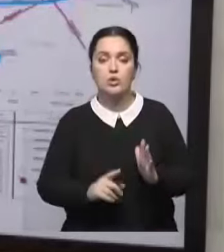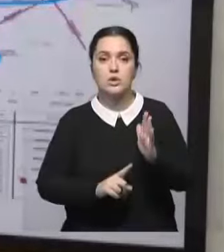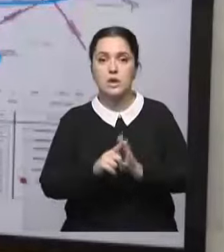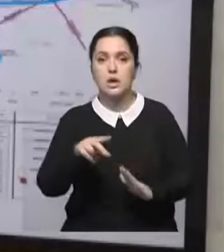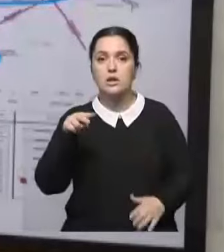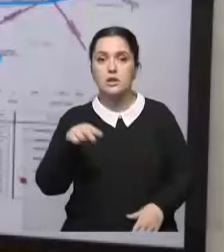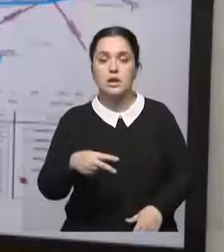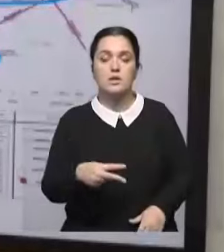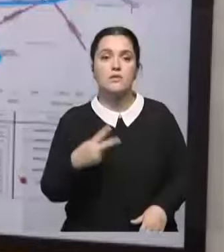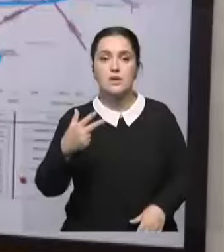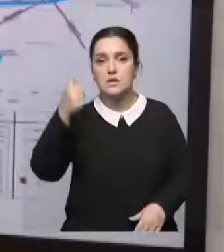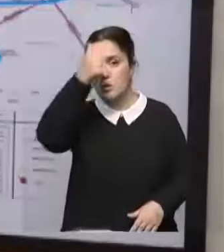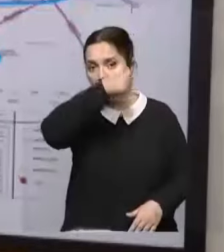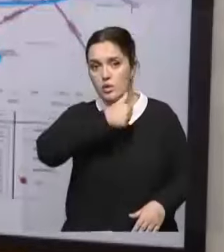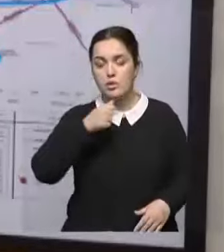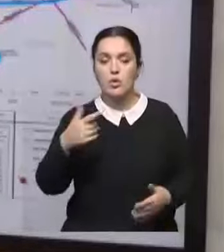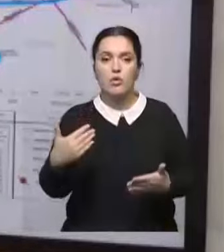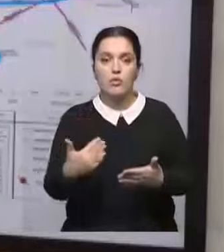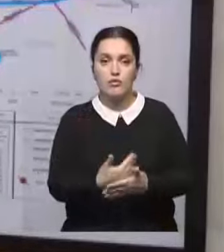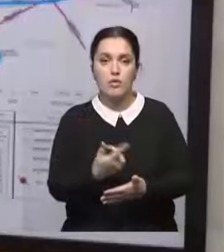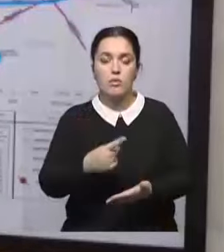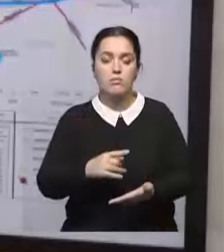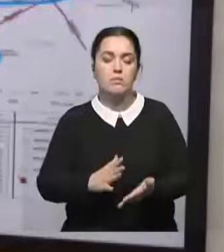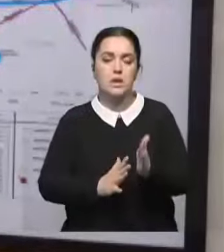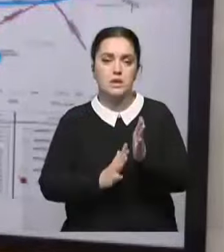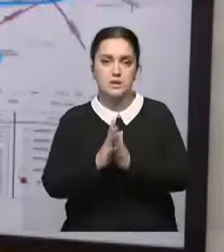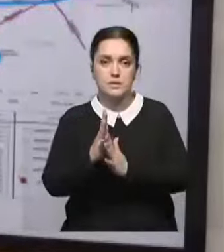2023 года он вновь начал расти.